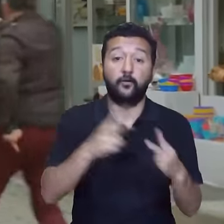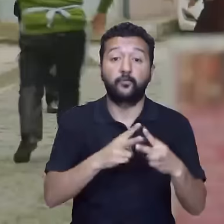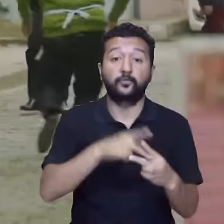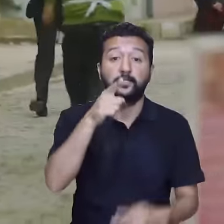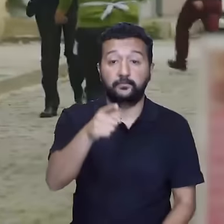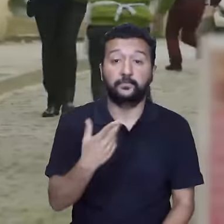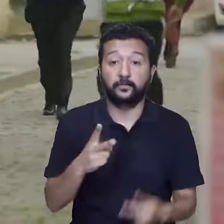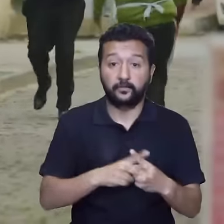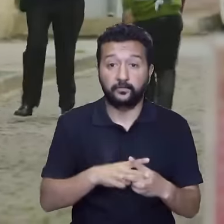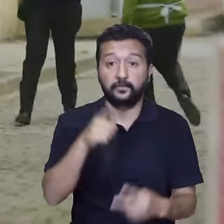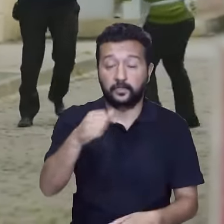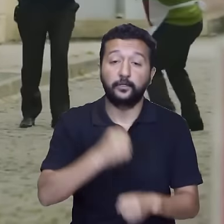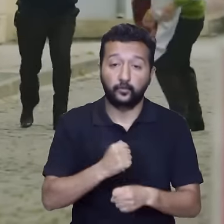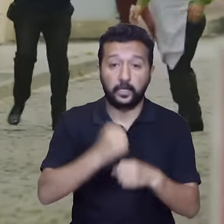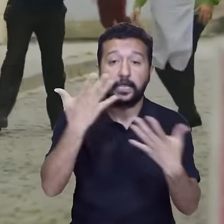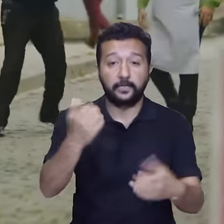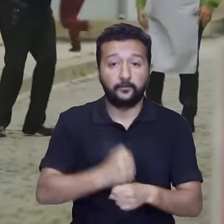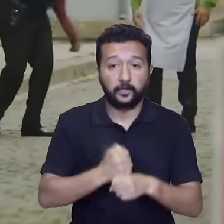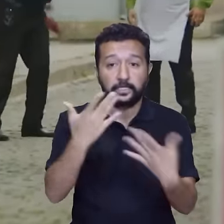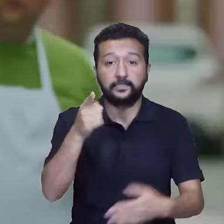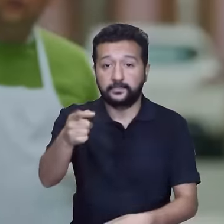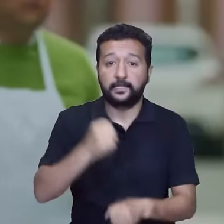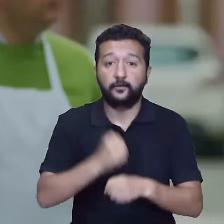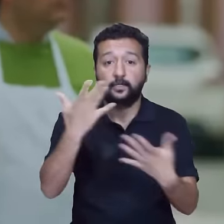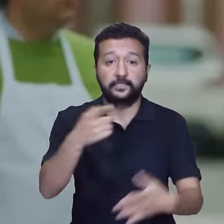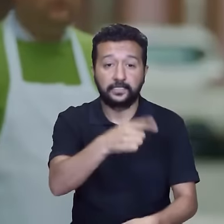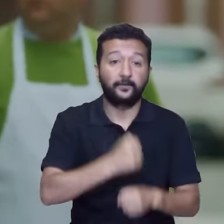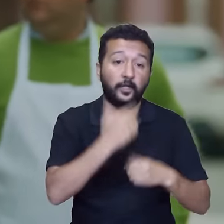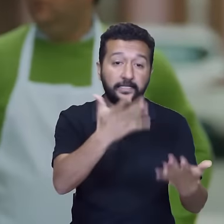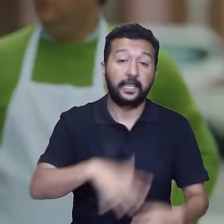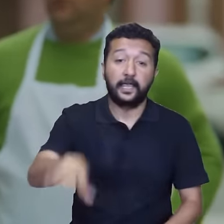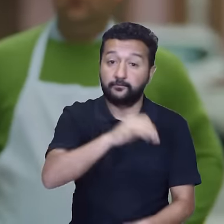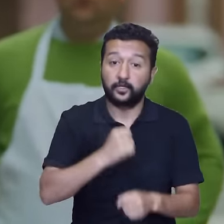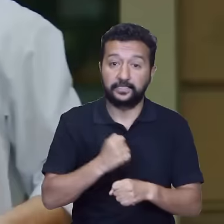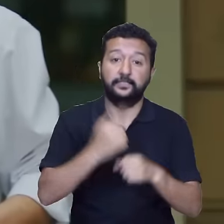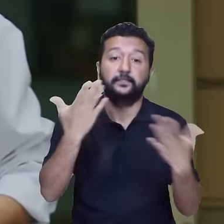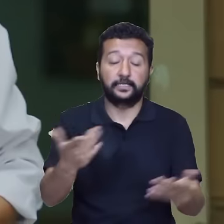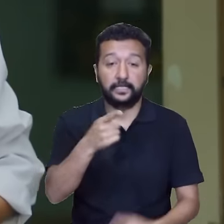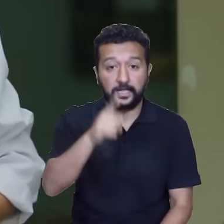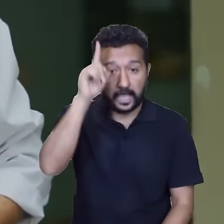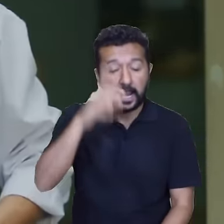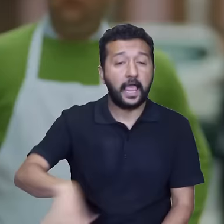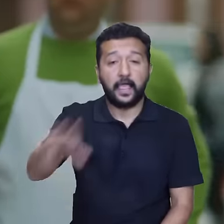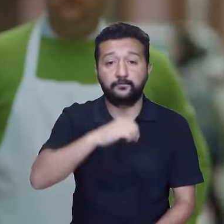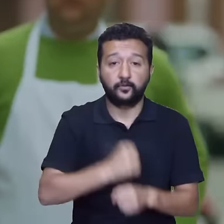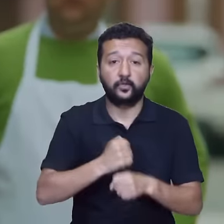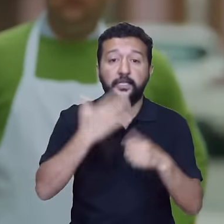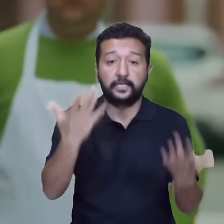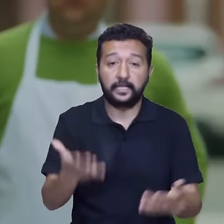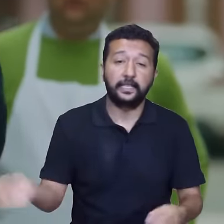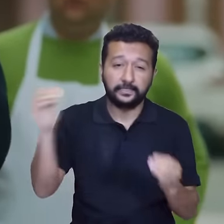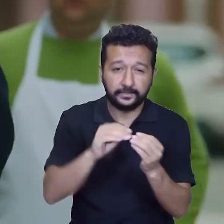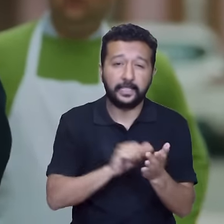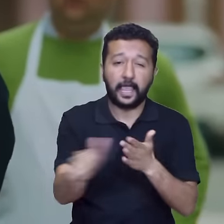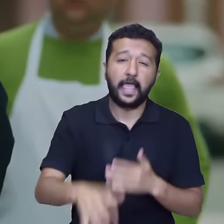komiserim? Komiserim. Komiserim. Günaydın tamam. Sana da günaydın, sana da günaydın, sana da günaydın. Hepinize günaydın. Alayınıza günaydın.